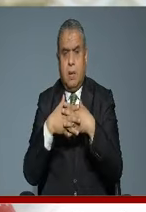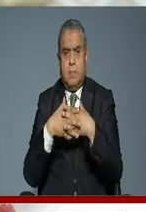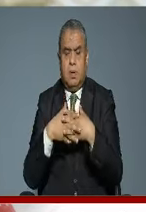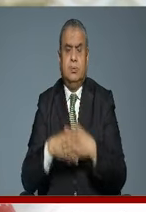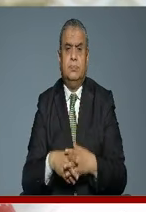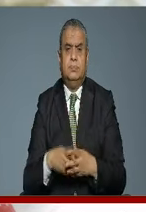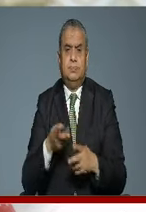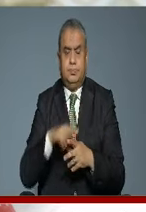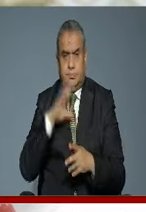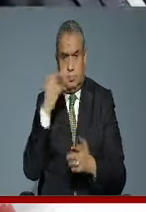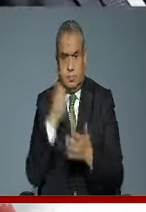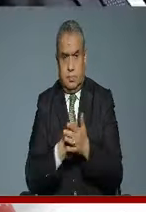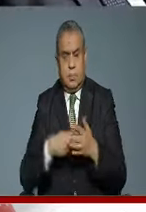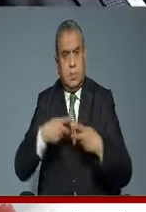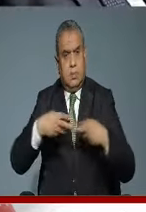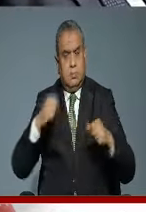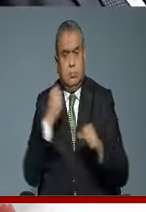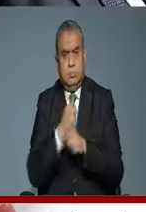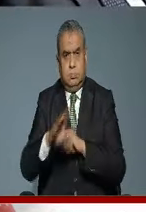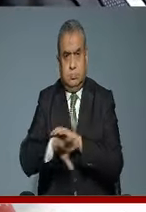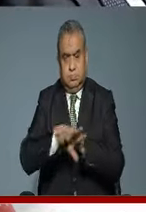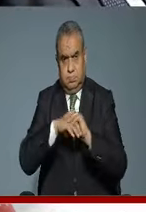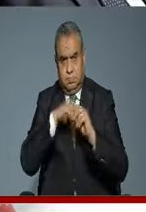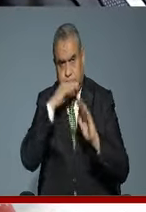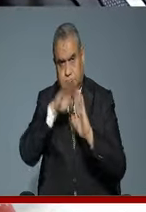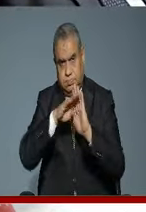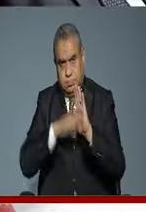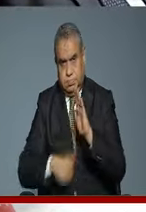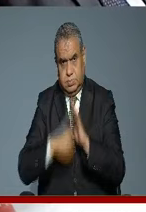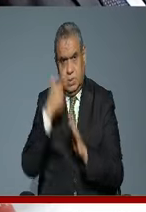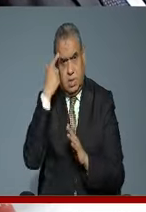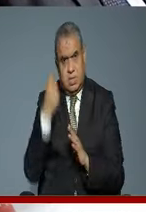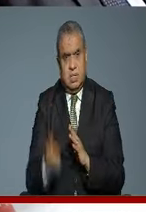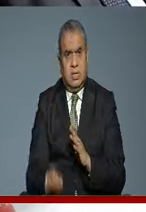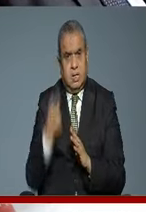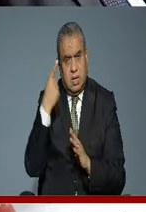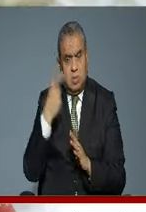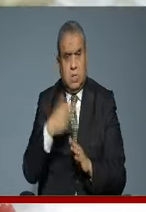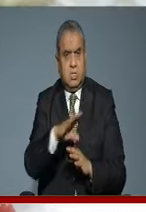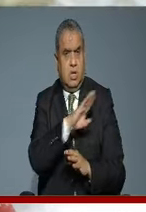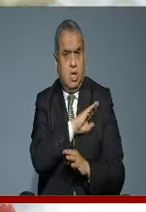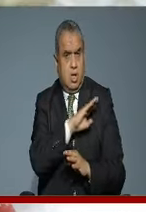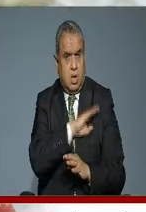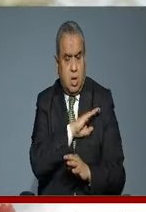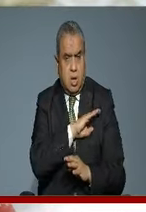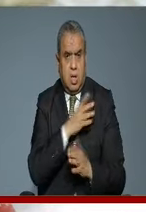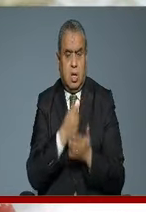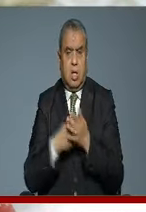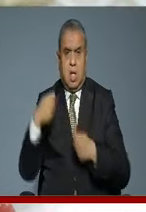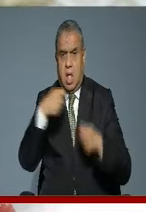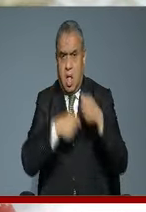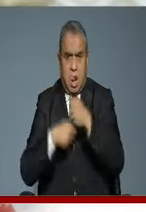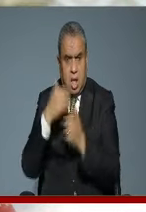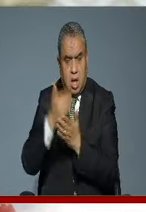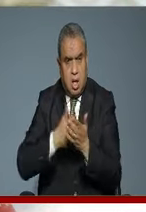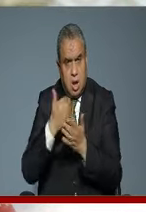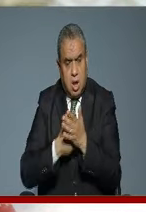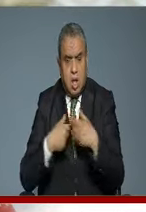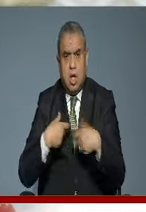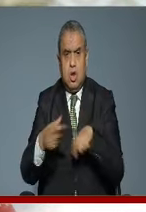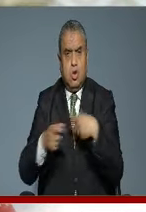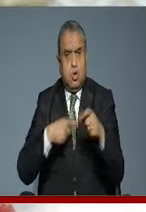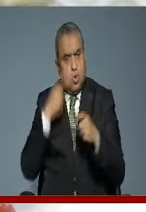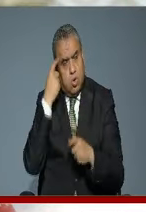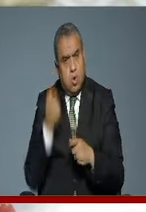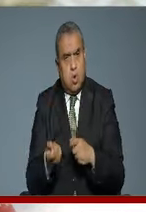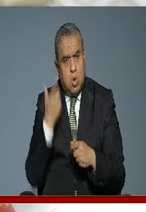وفي كل المجالات الممكنة، الثقافة والدفاع، الاقتصاد والتكنولوجيا